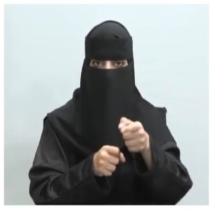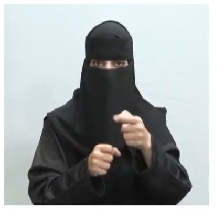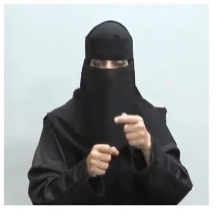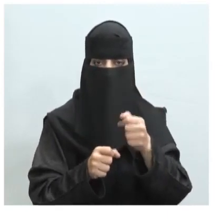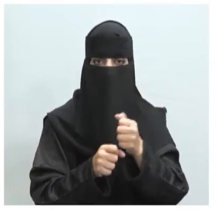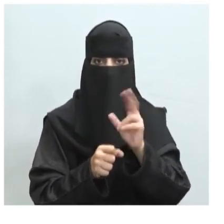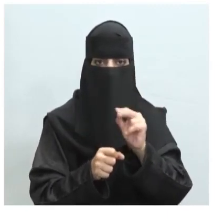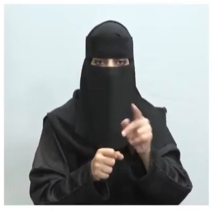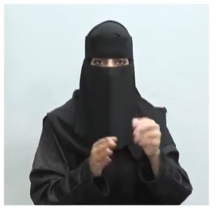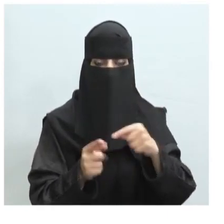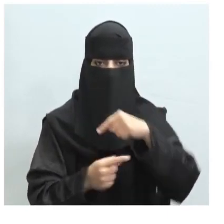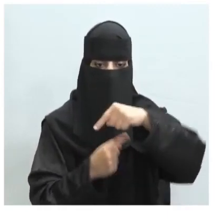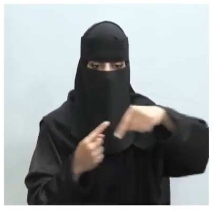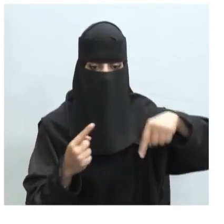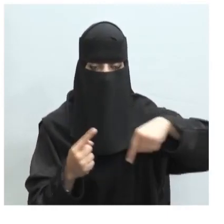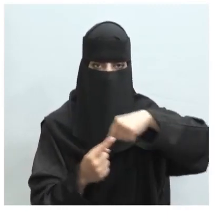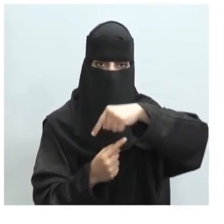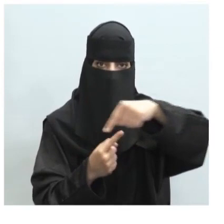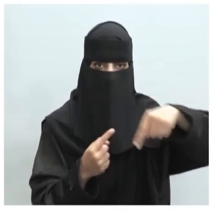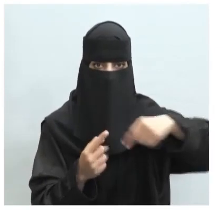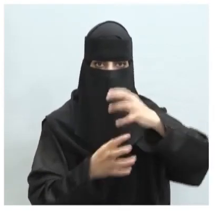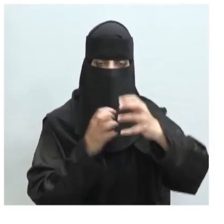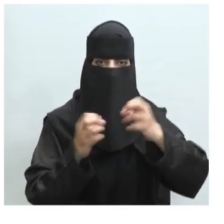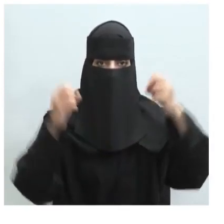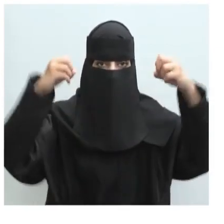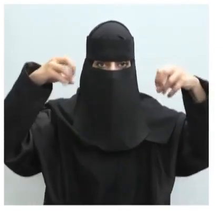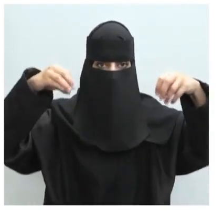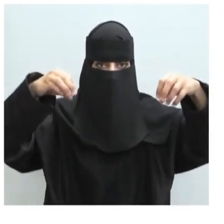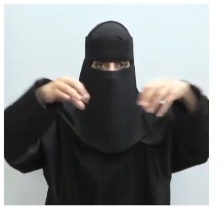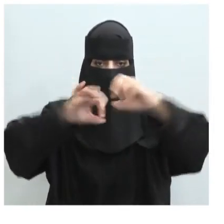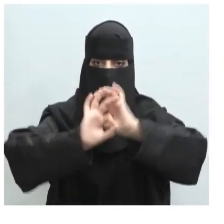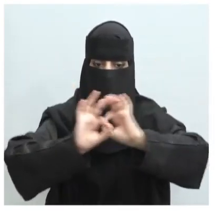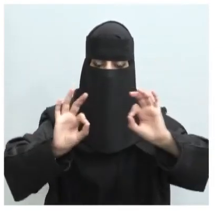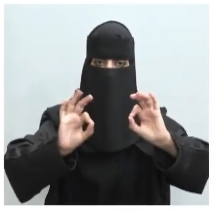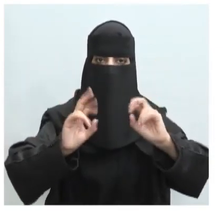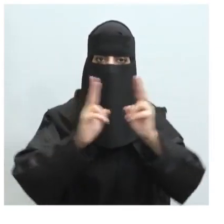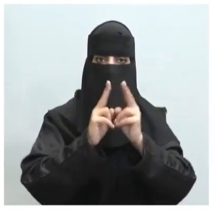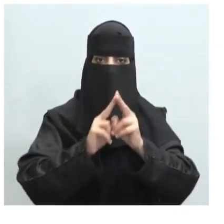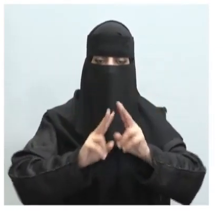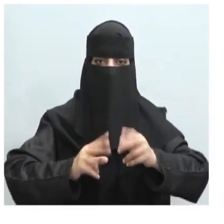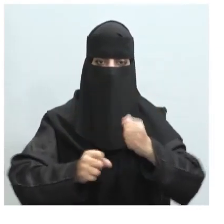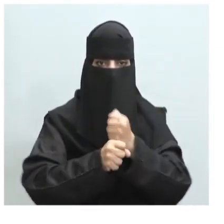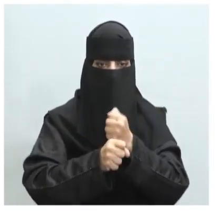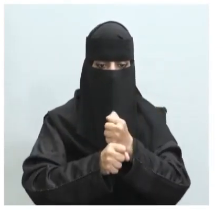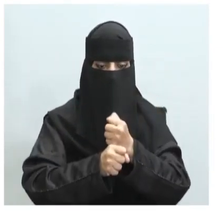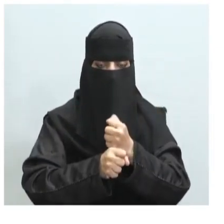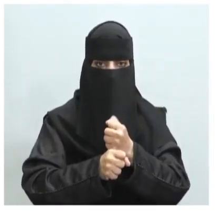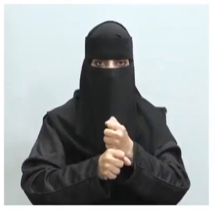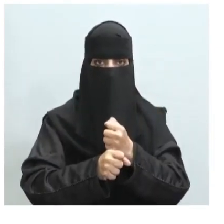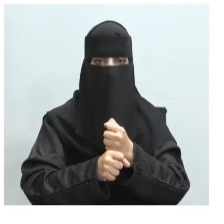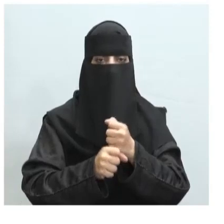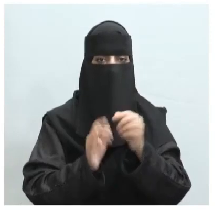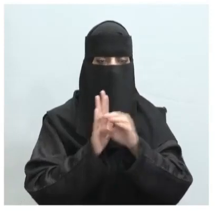في اضاءه او في الاضاءه وتشغيل الاجهزه مع بعض استخدامات